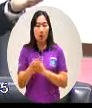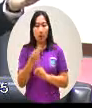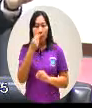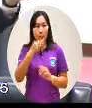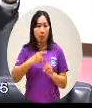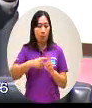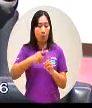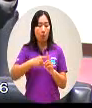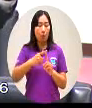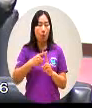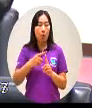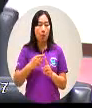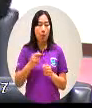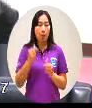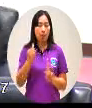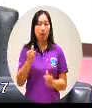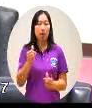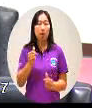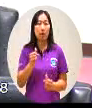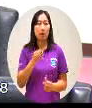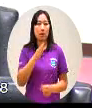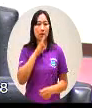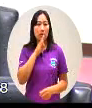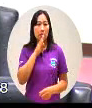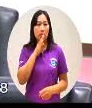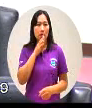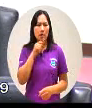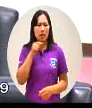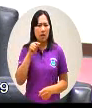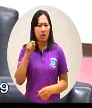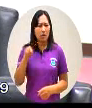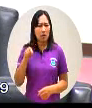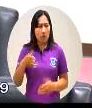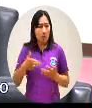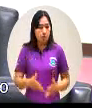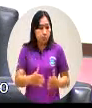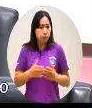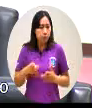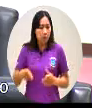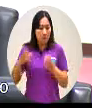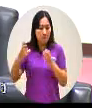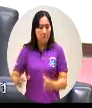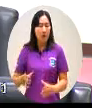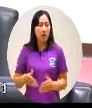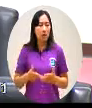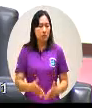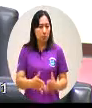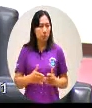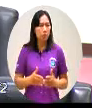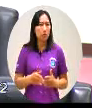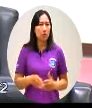啊。所以这个是真重要的一个设置吼。环保局，